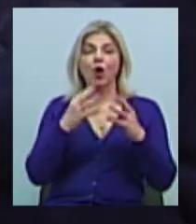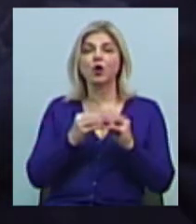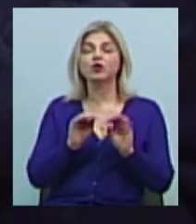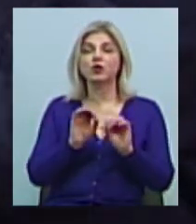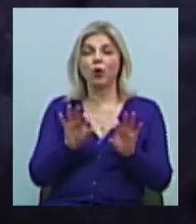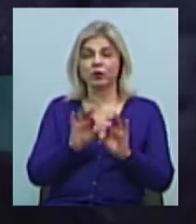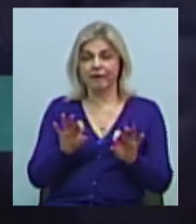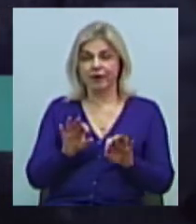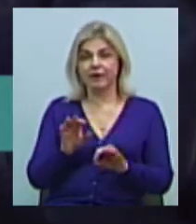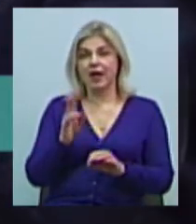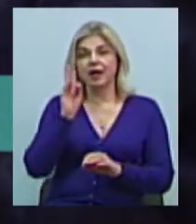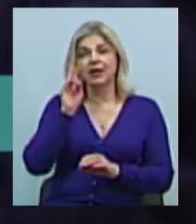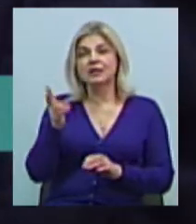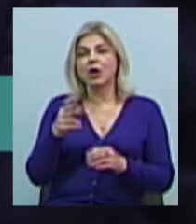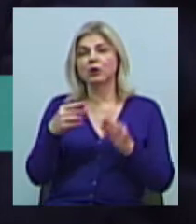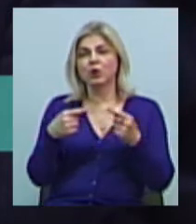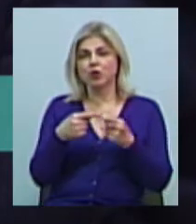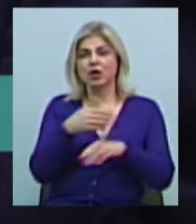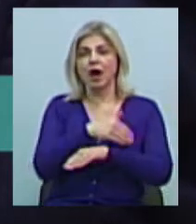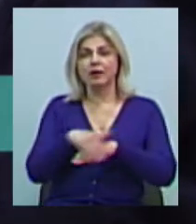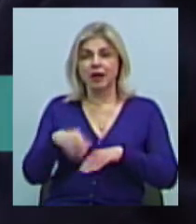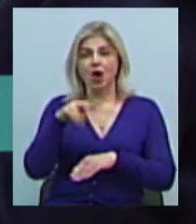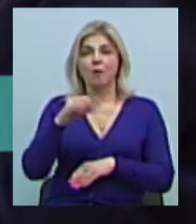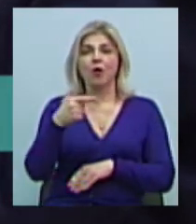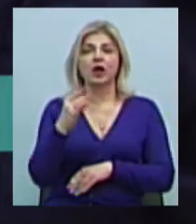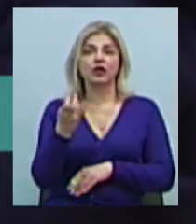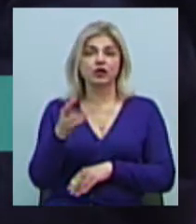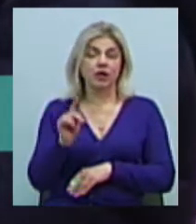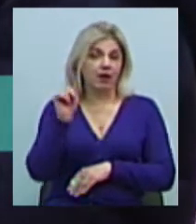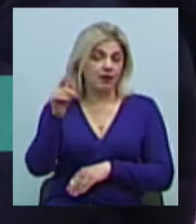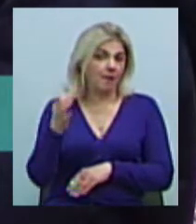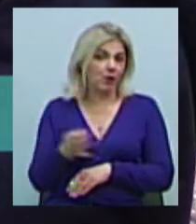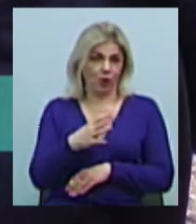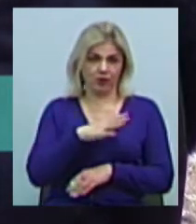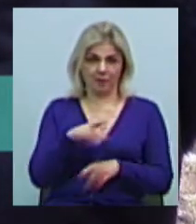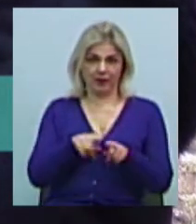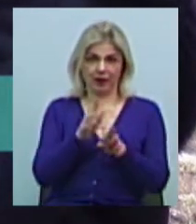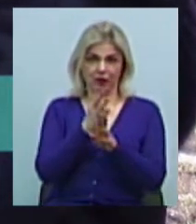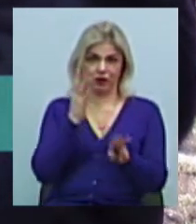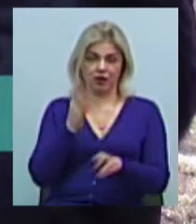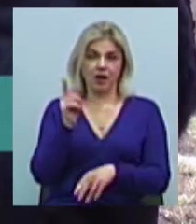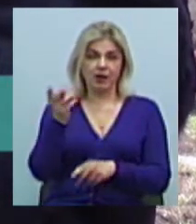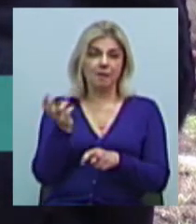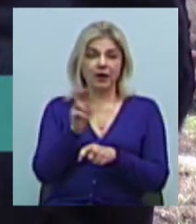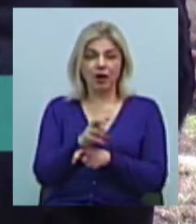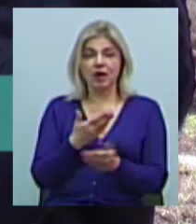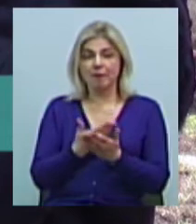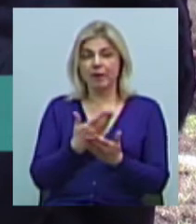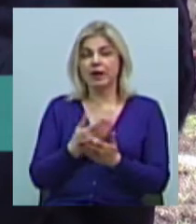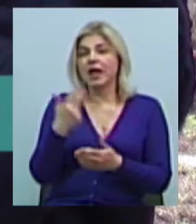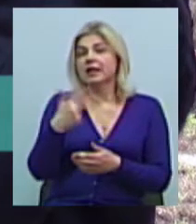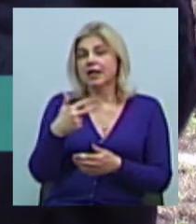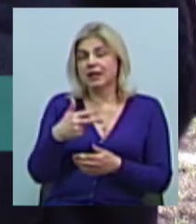Раніше ми звітували. Не знаю точно адресу на Пограничній, але там не було ніколи таких черг. Там ти приходив максимум півгодини, ну